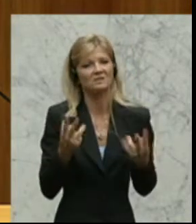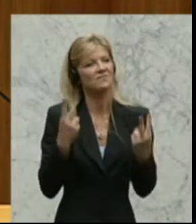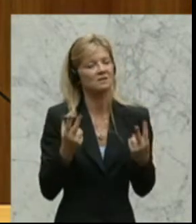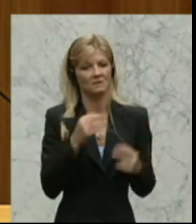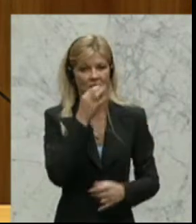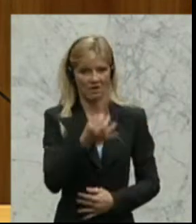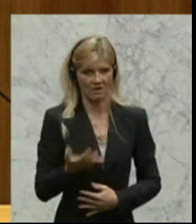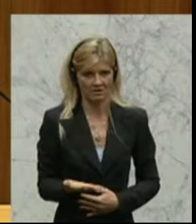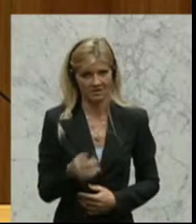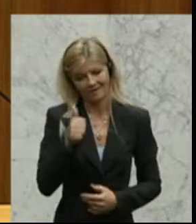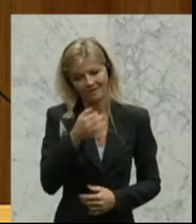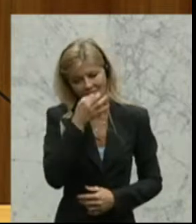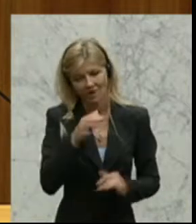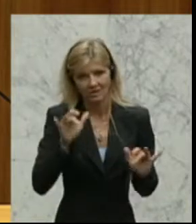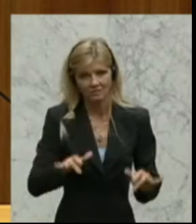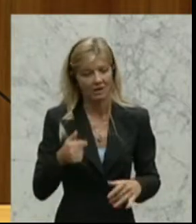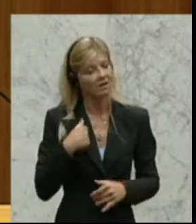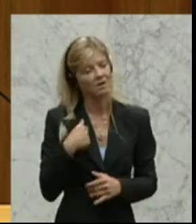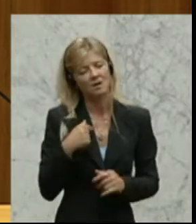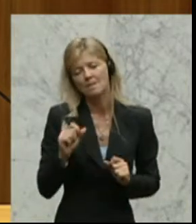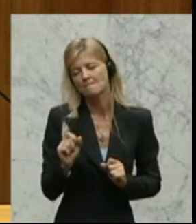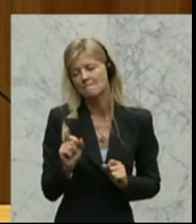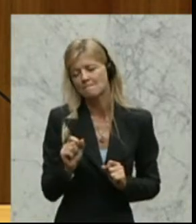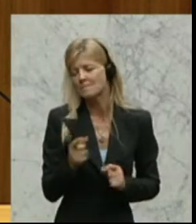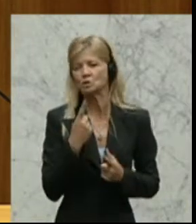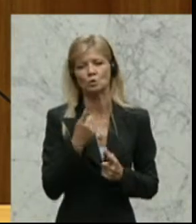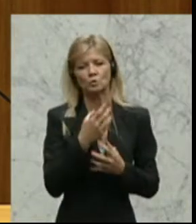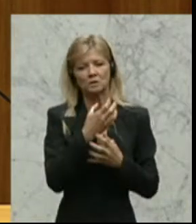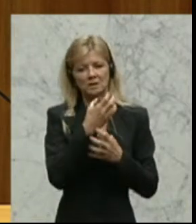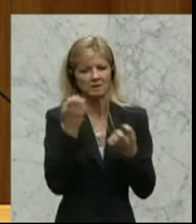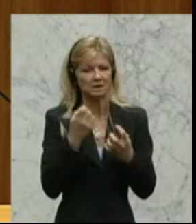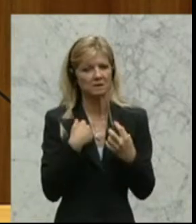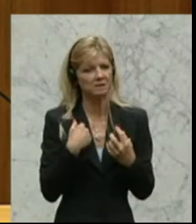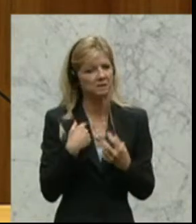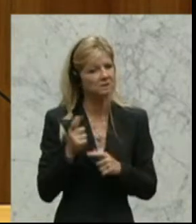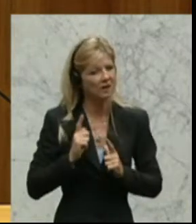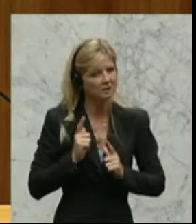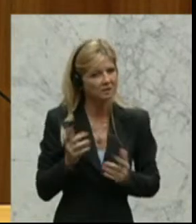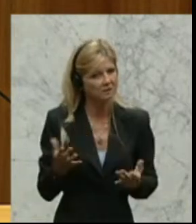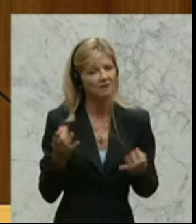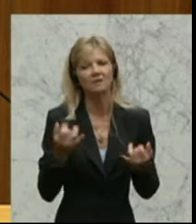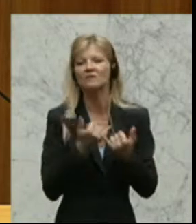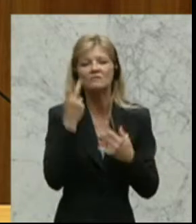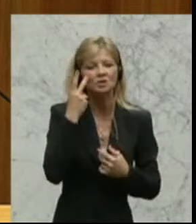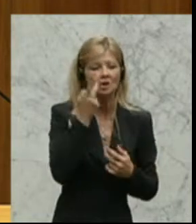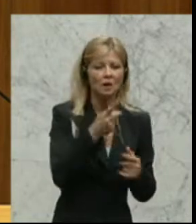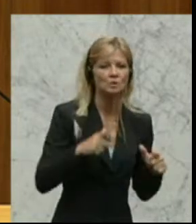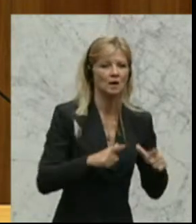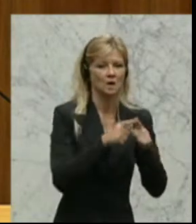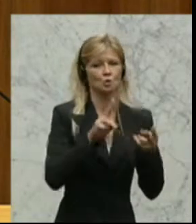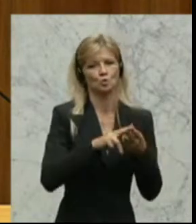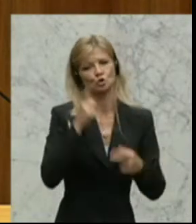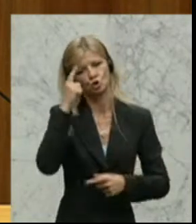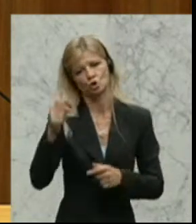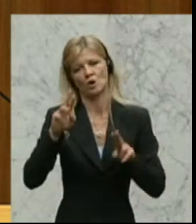besonders unter dem Herzen jetzt mit, also unter den Nägeln brennt, wie ist es wirklich mit der Leistungsgerechtigkeit und mit der Steuergerechtigkeit? Und wenn man sich vor Augen